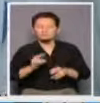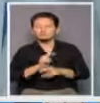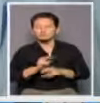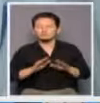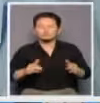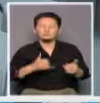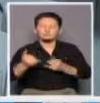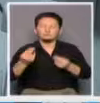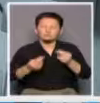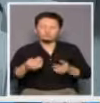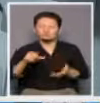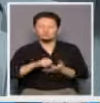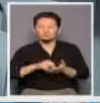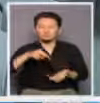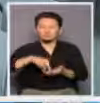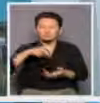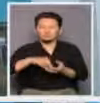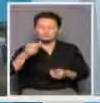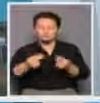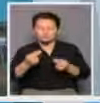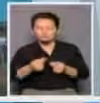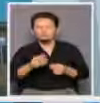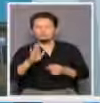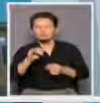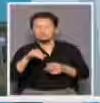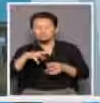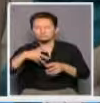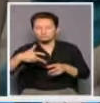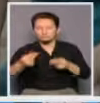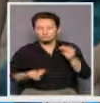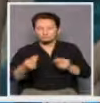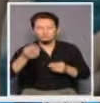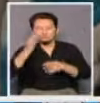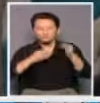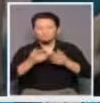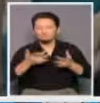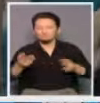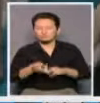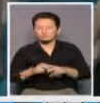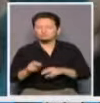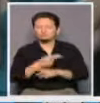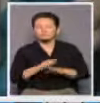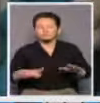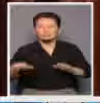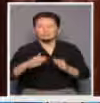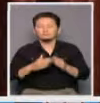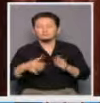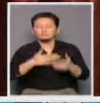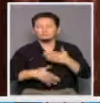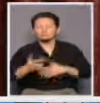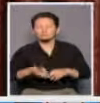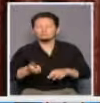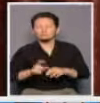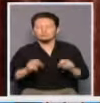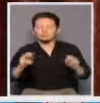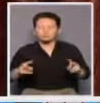детей игры, привезли батут, аппарат для приготовления сахарной ваты и множество вкусностей. Воспитанники детского дома были очень рады гостям, которые устроили